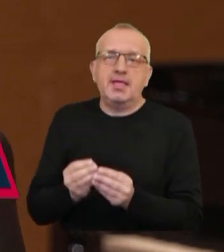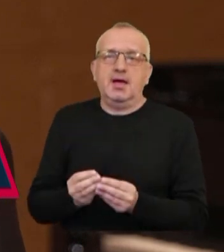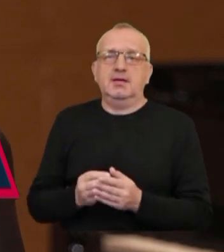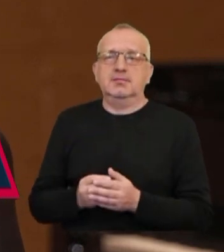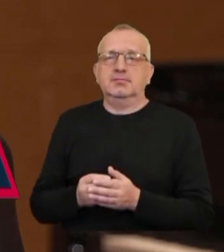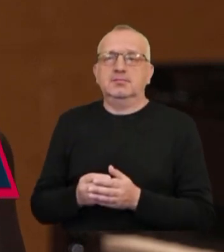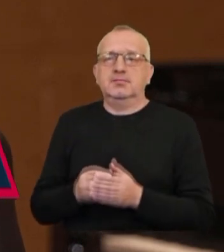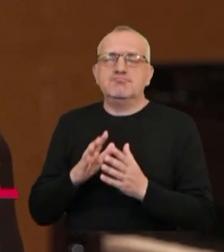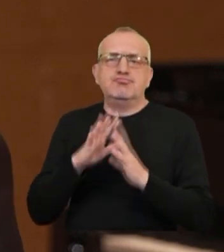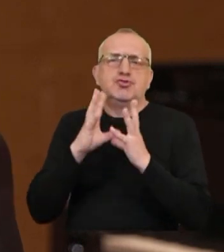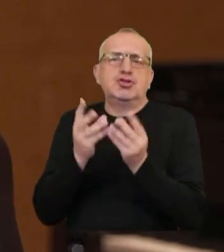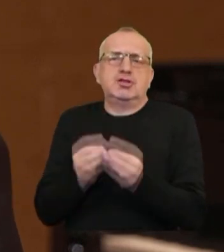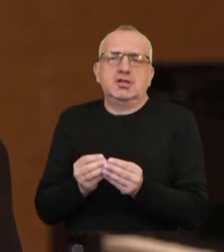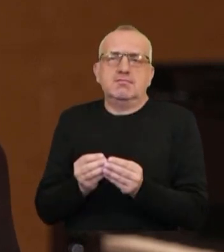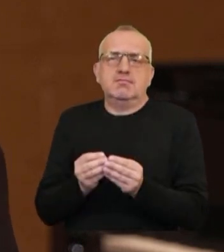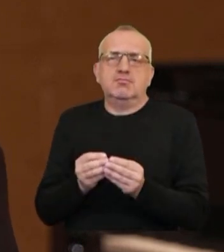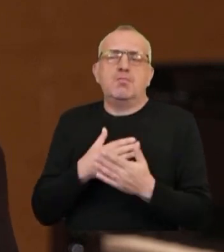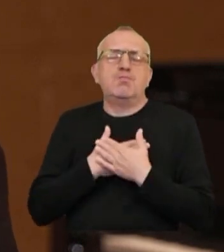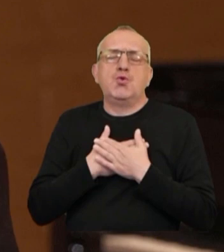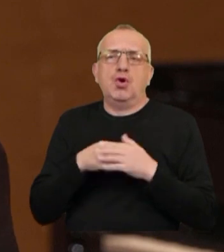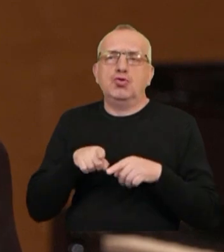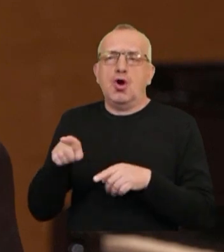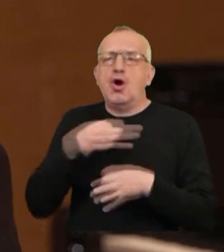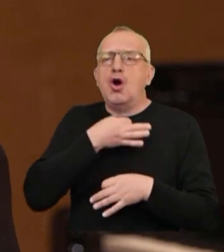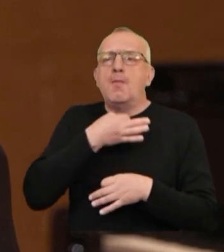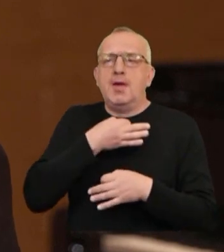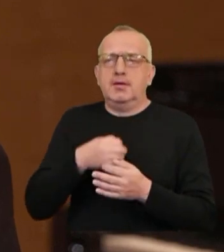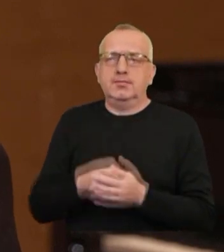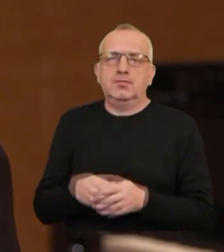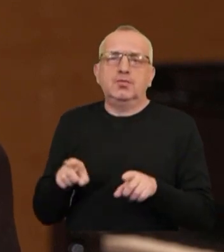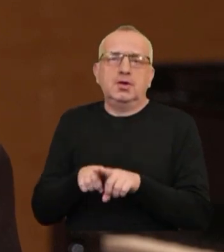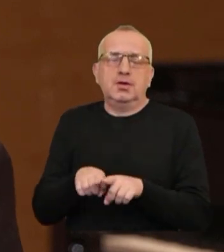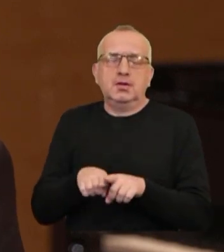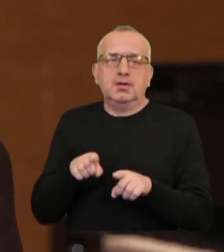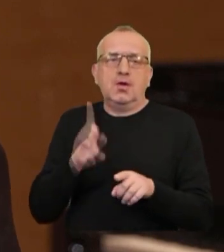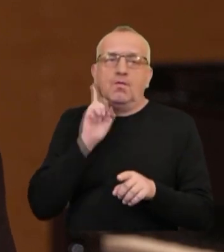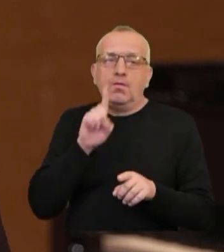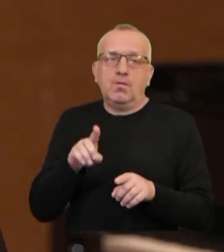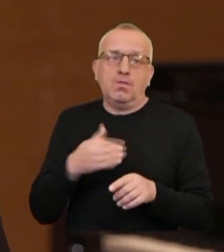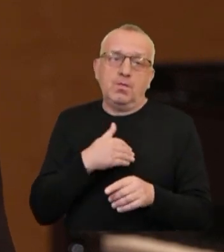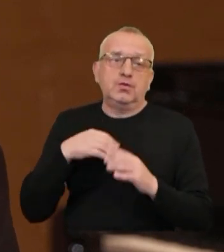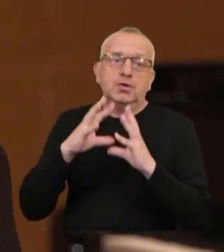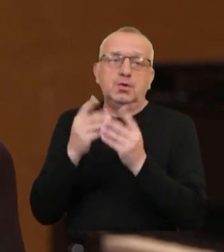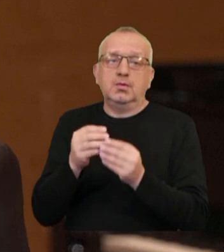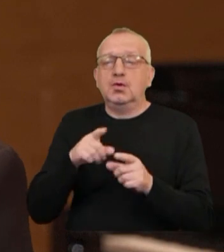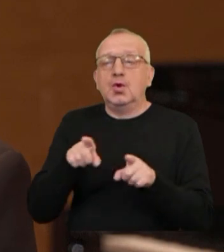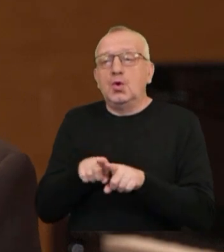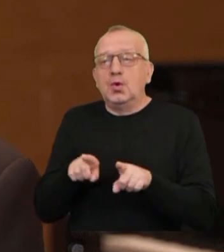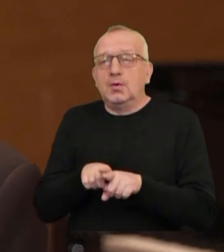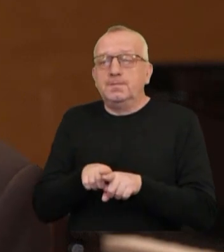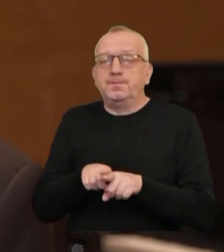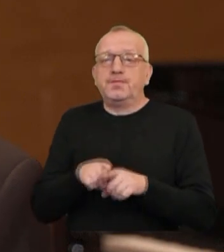przede wszystkim miłość do opery zarówno włoskiej, jak i polskiej, bo czuł się pięknie również w partiach kontuszowych,